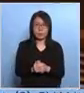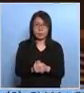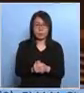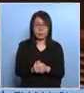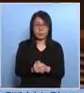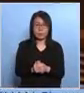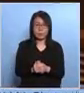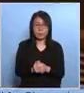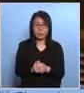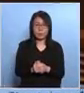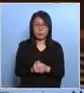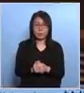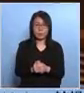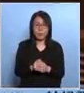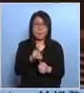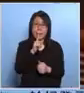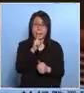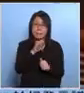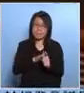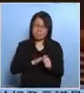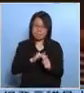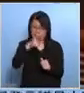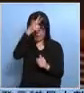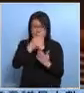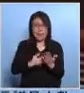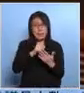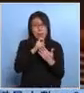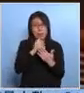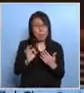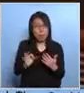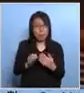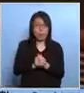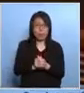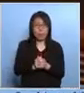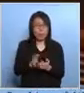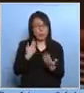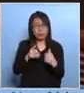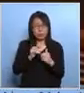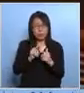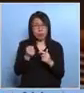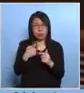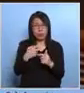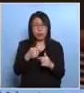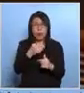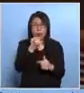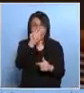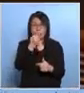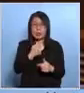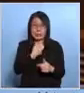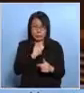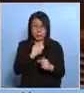叫做媽媽友善政策，或者我再講遠一點，香港要什麼的人口政